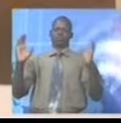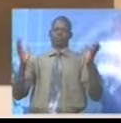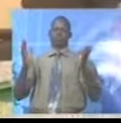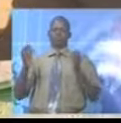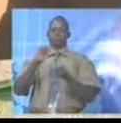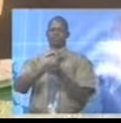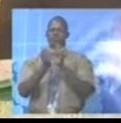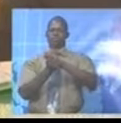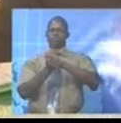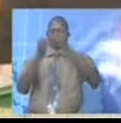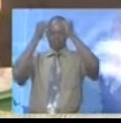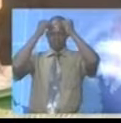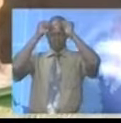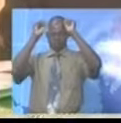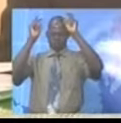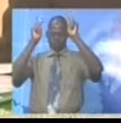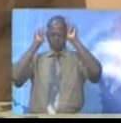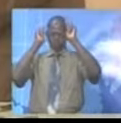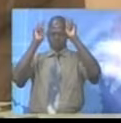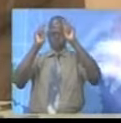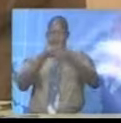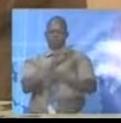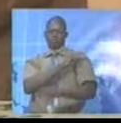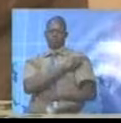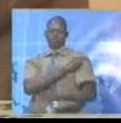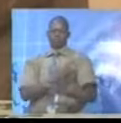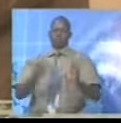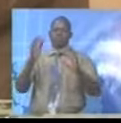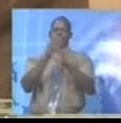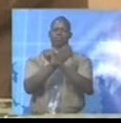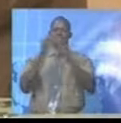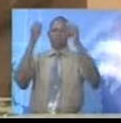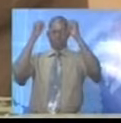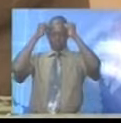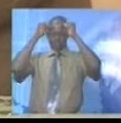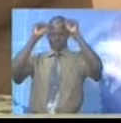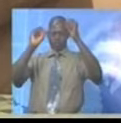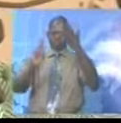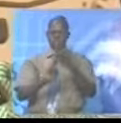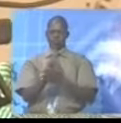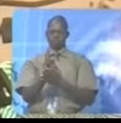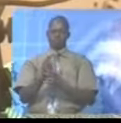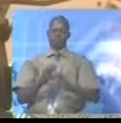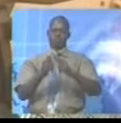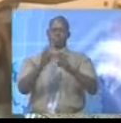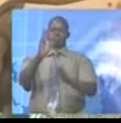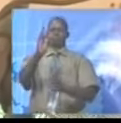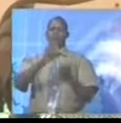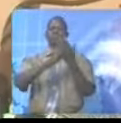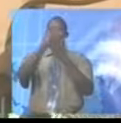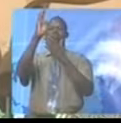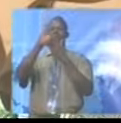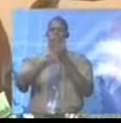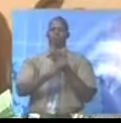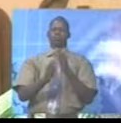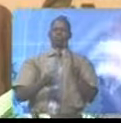de service. Le professeur Georges Savadogo prend la présidence de l'université. Nommé le 6 mars